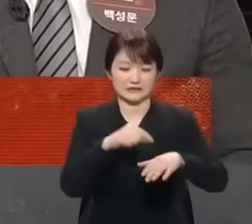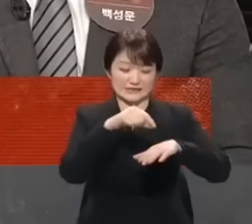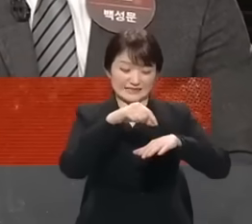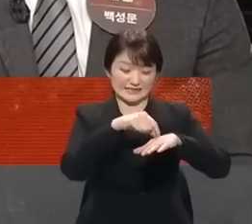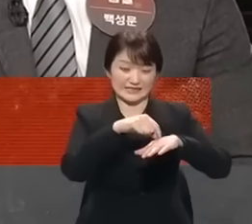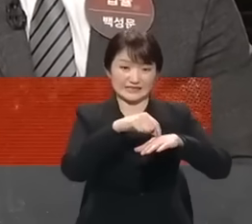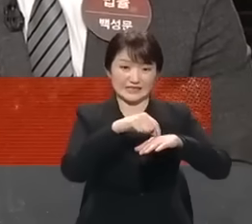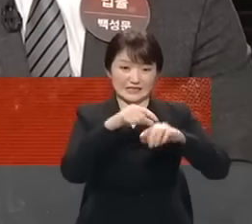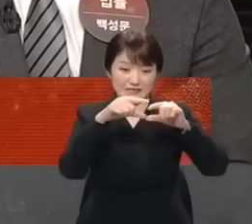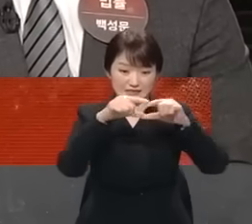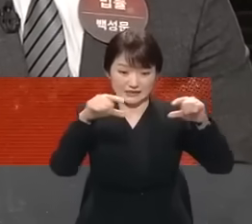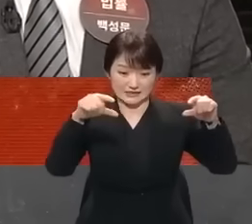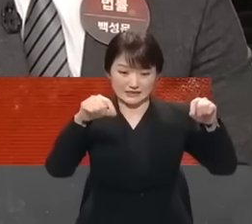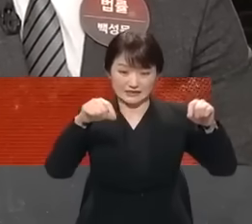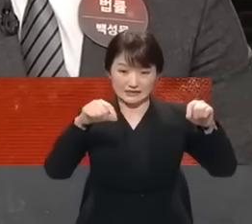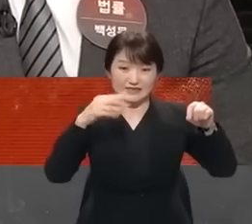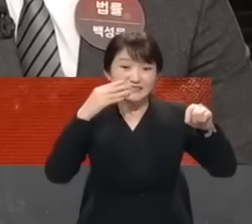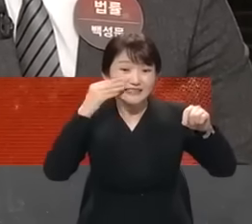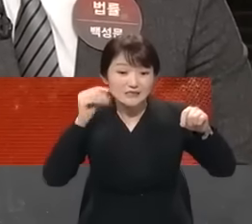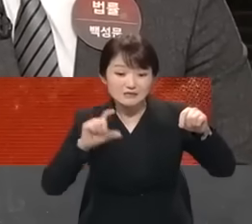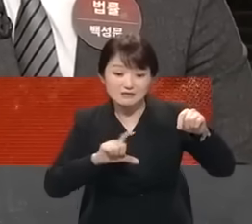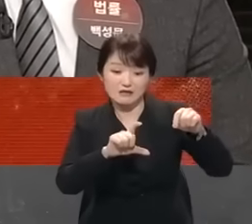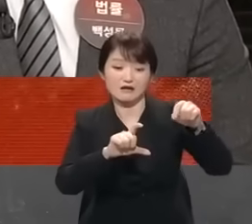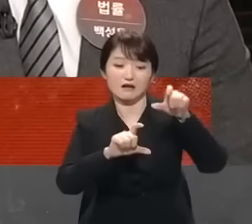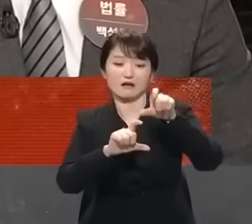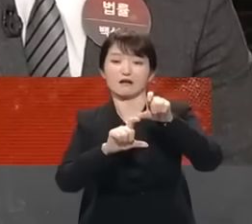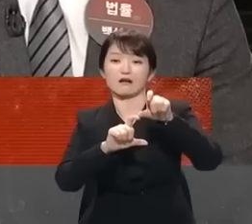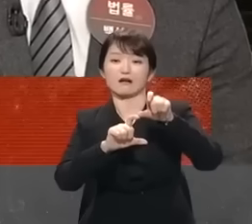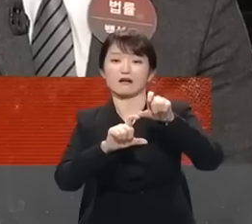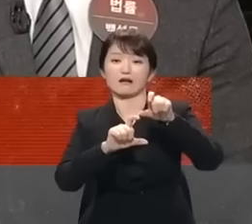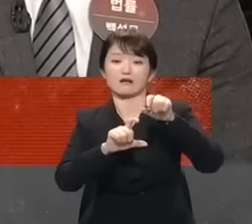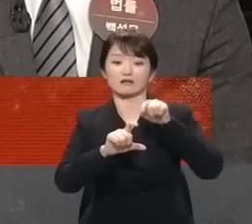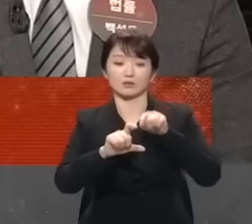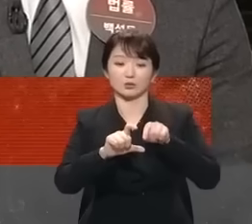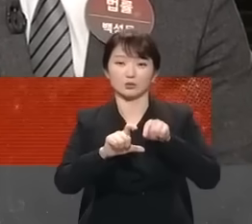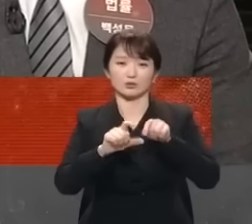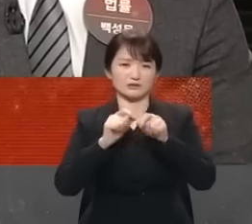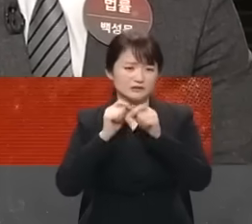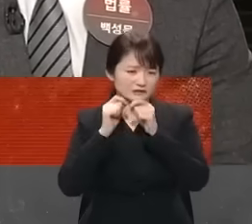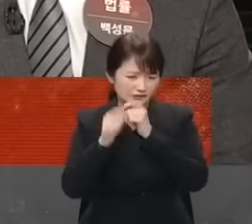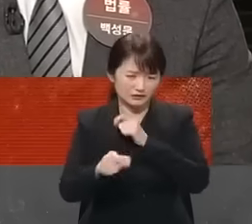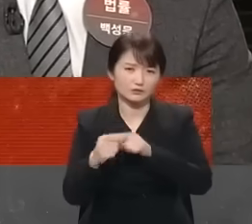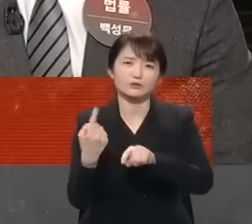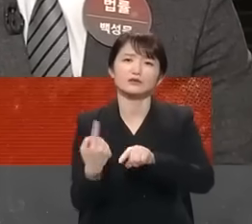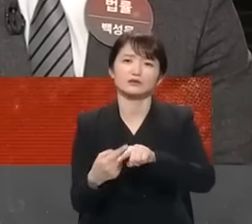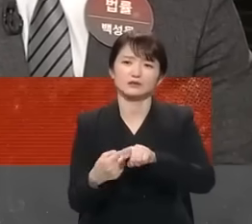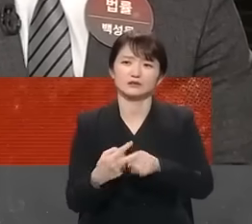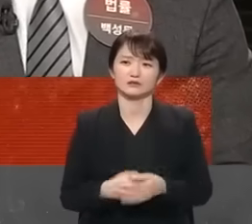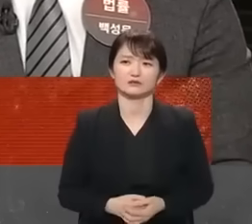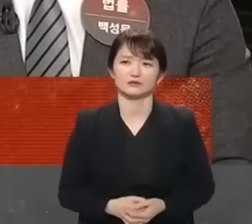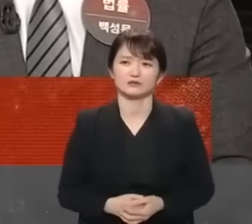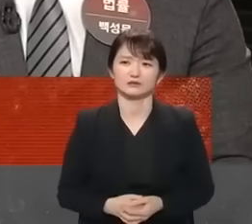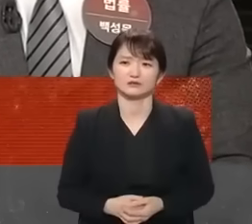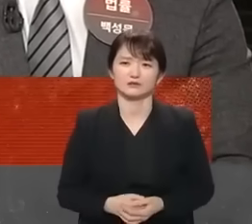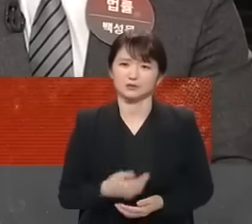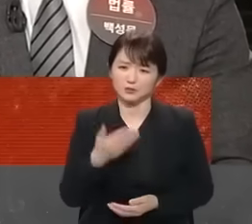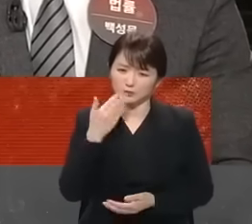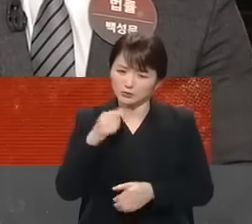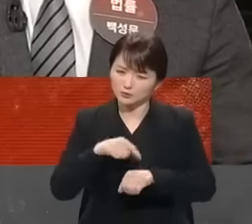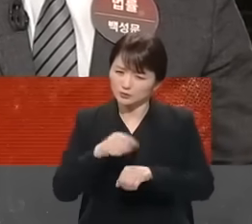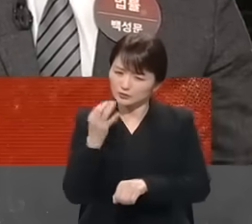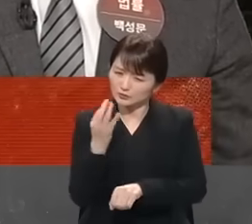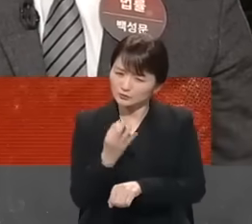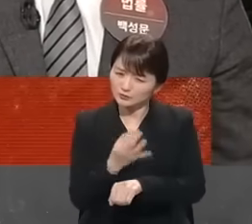때문에 저거는 거의 사기에 해당할 정도의 수준입니다 아거 이거는 먹을 수 있는 고기를 팔았다고 보이지가 않네요